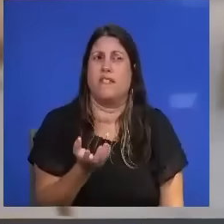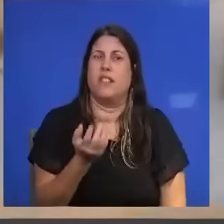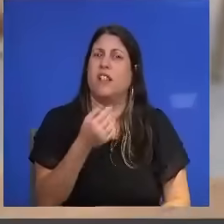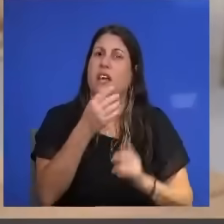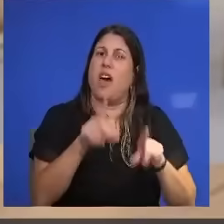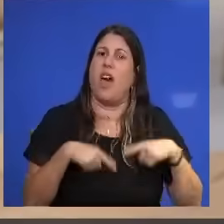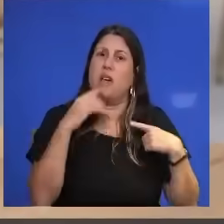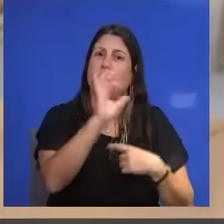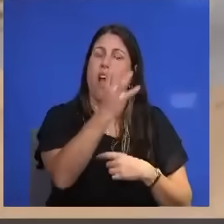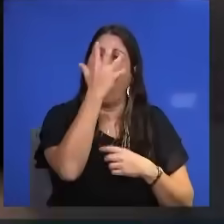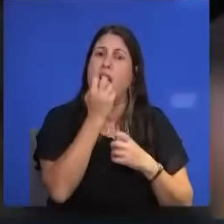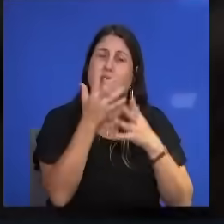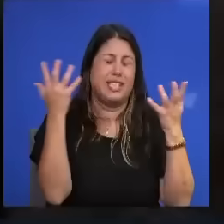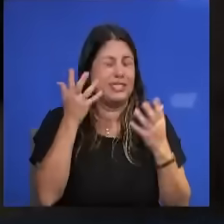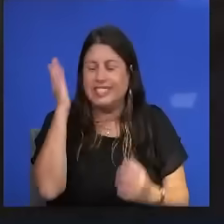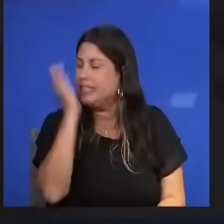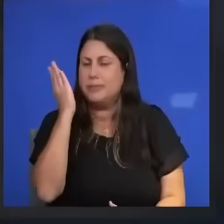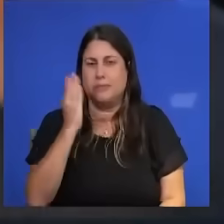קיבין עם עצב. חבר'ה, בפנים,